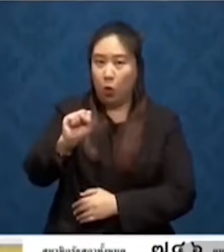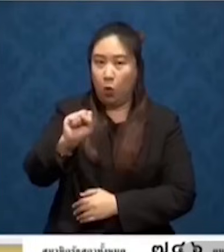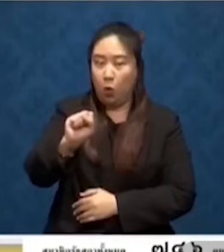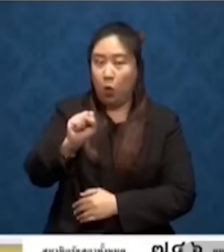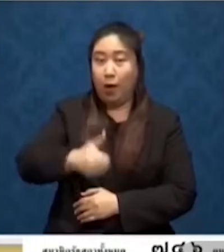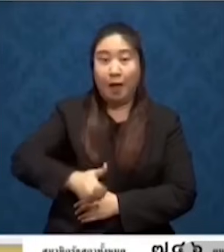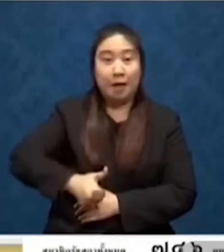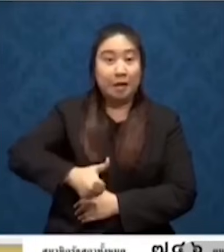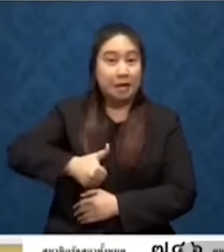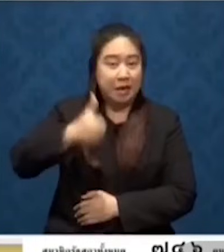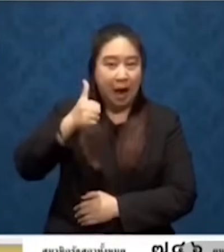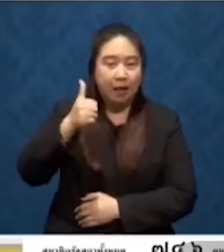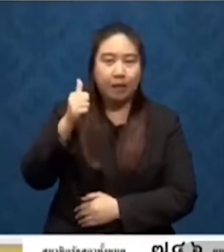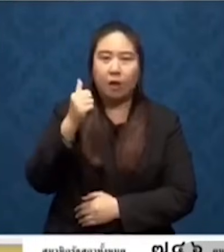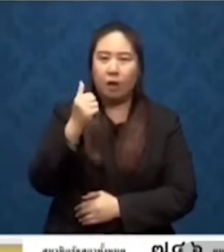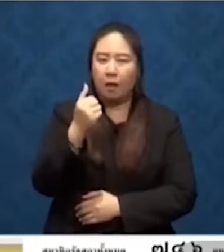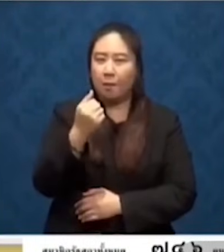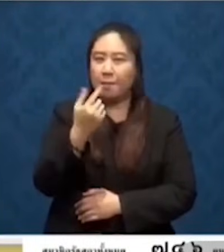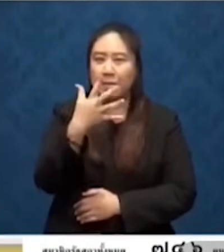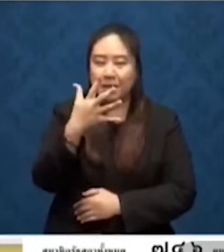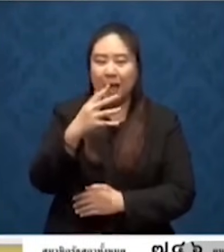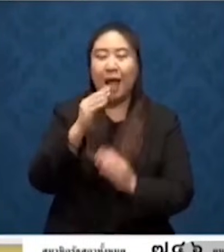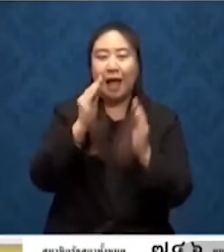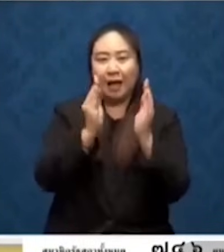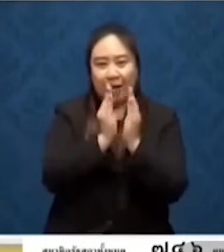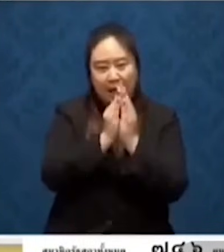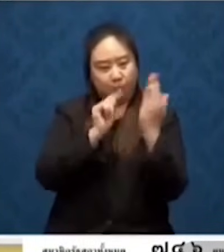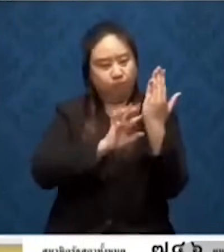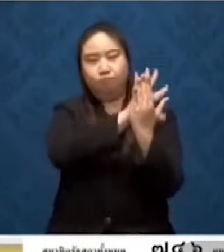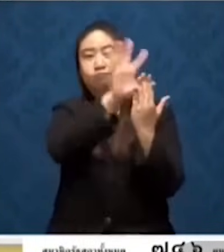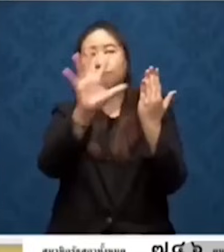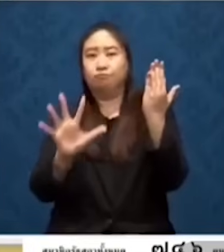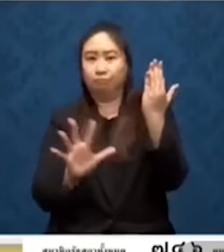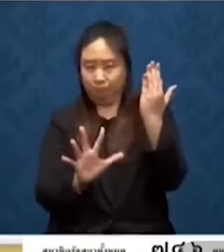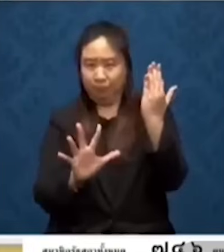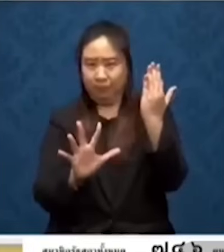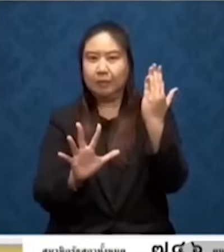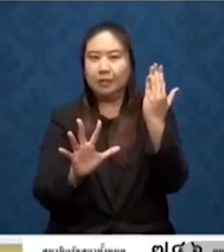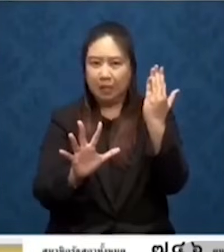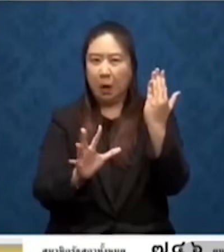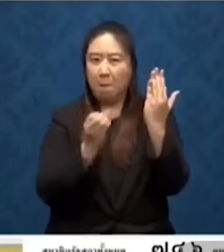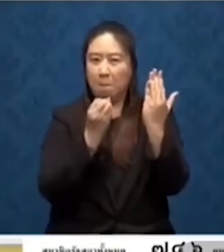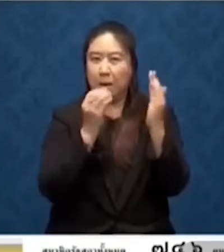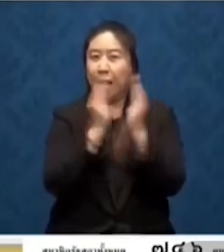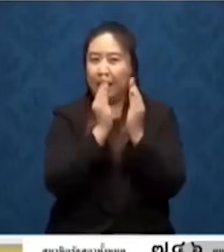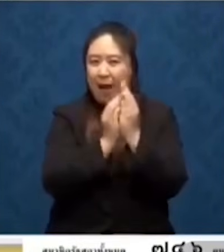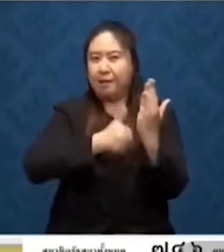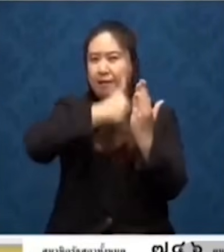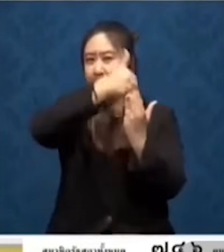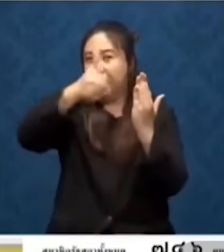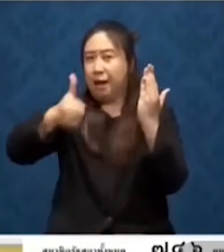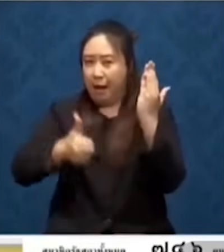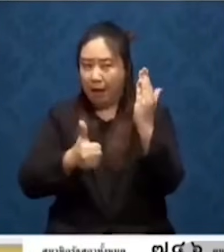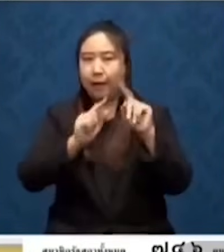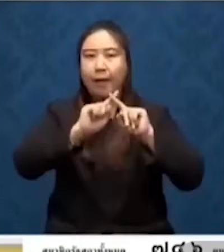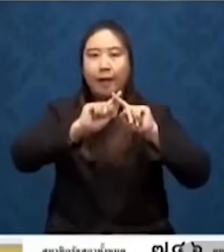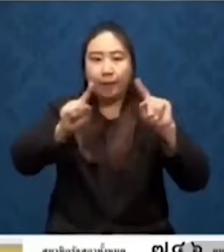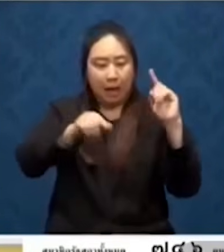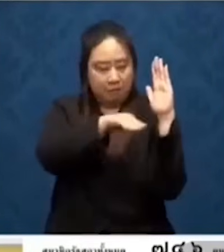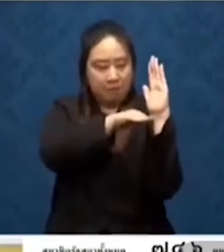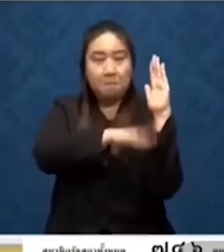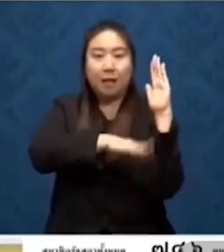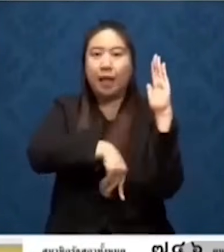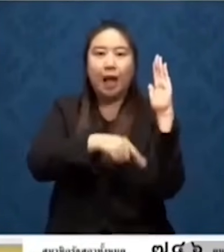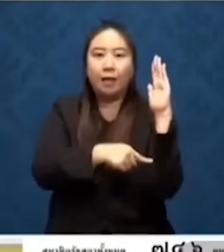แม้จะได้เสียงท่วมท้นที่อื่นจนเกือบจะแลนด์สไลด์ก็ตามแต่กลับเป็นไม่ได้เลยในภาค